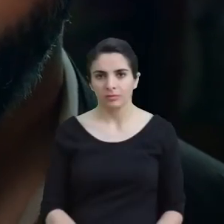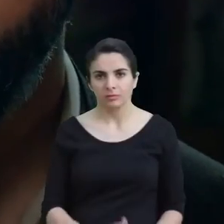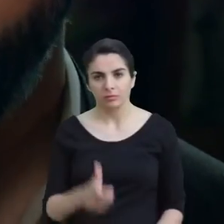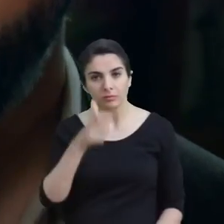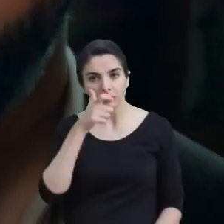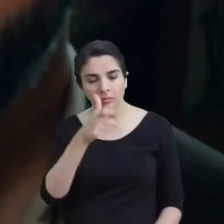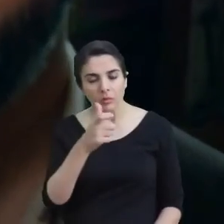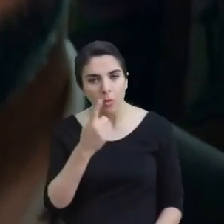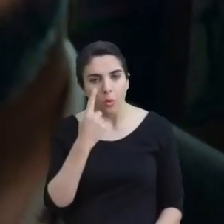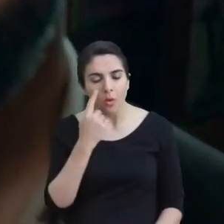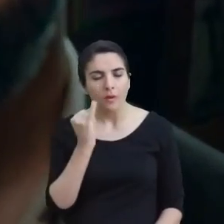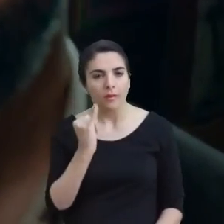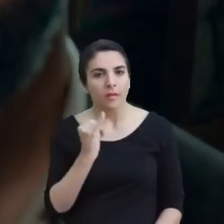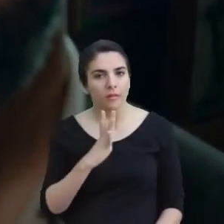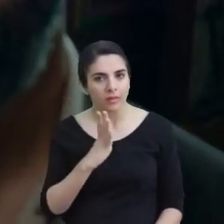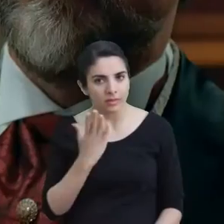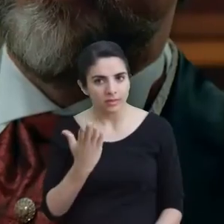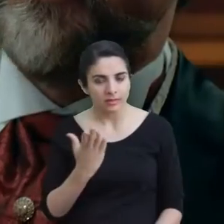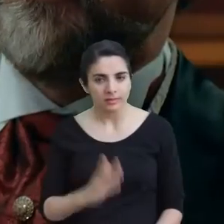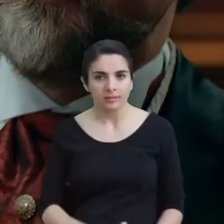Keskin gözleriniz var Kadı Efendi.